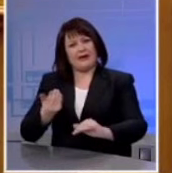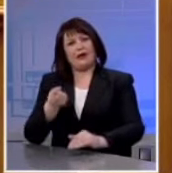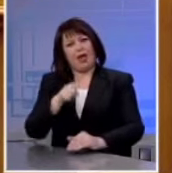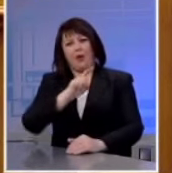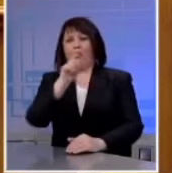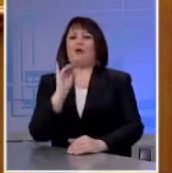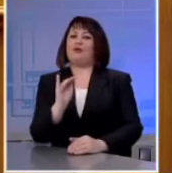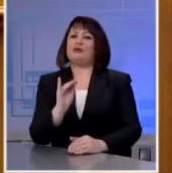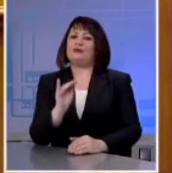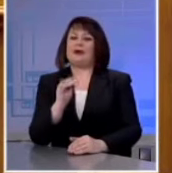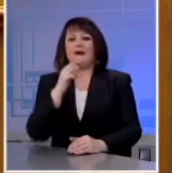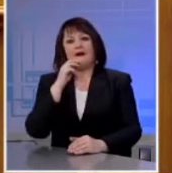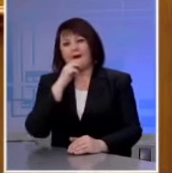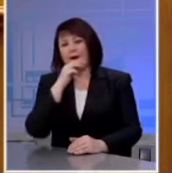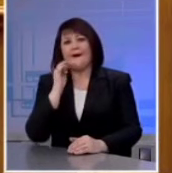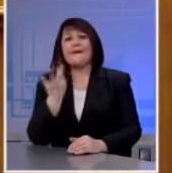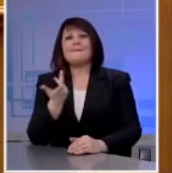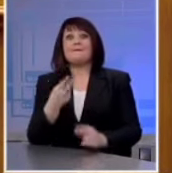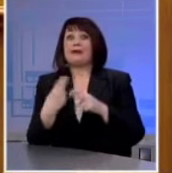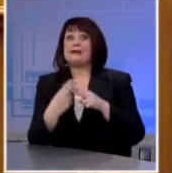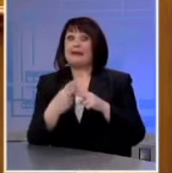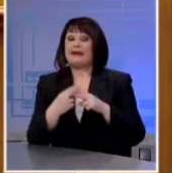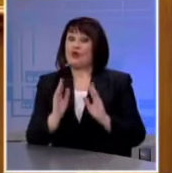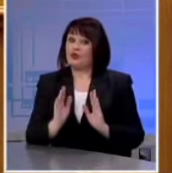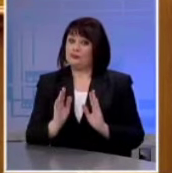ερώτημα μοιάζει να είναι πιο κρίσιμο.